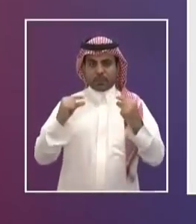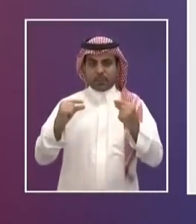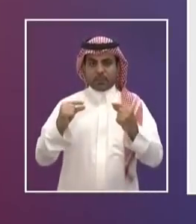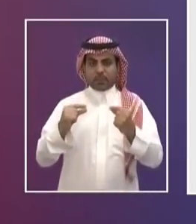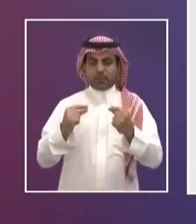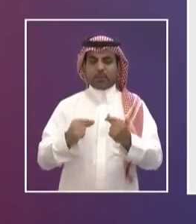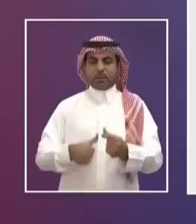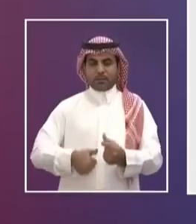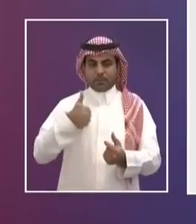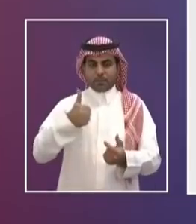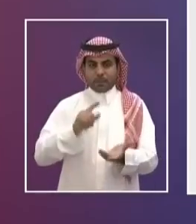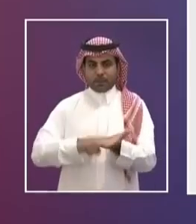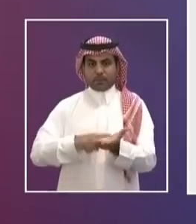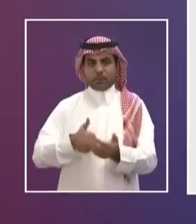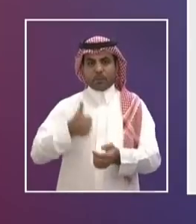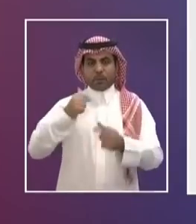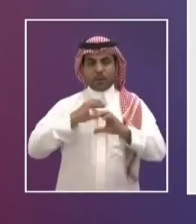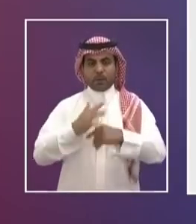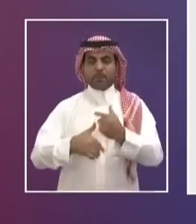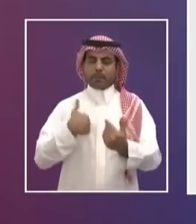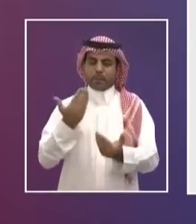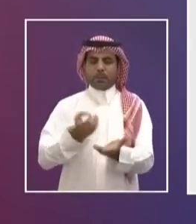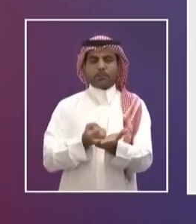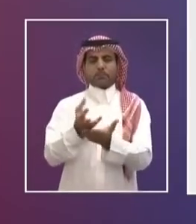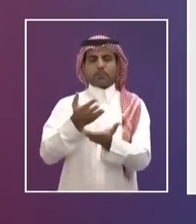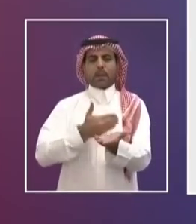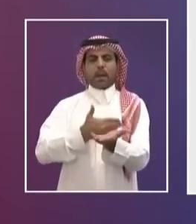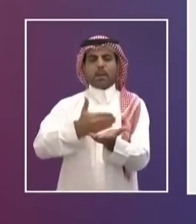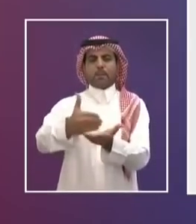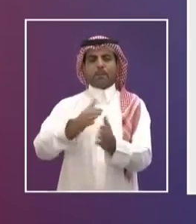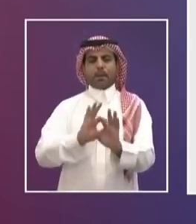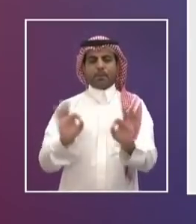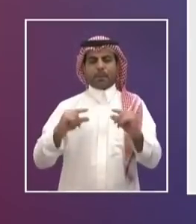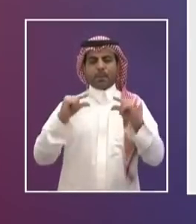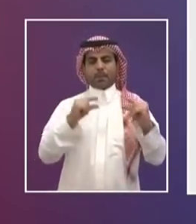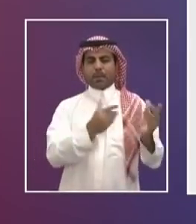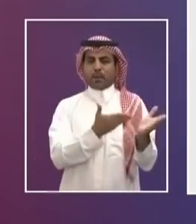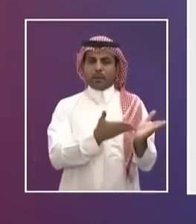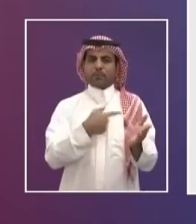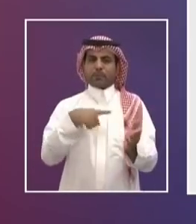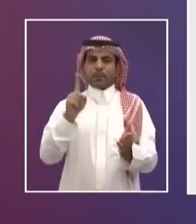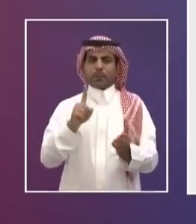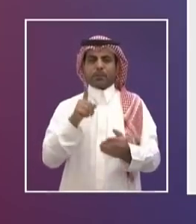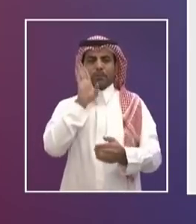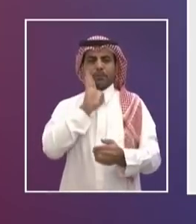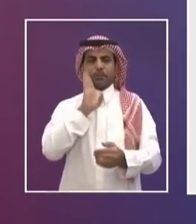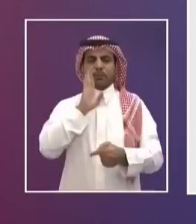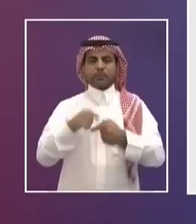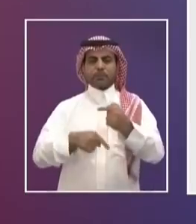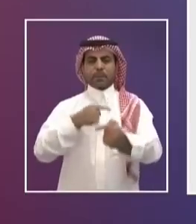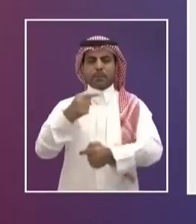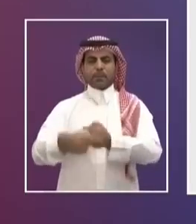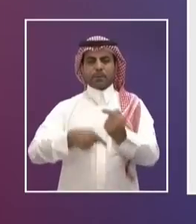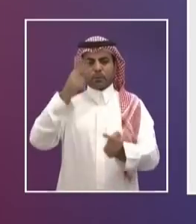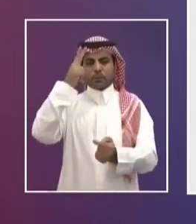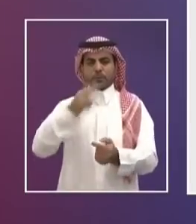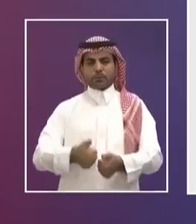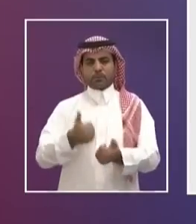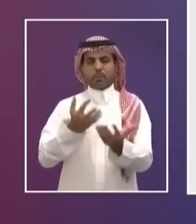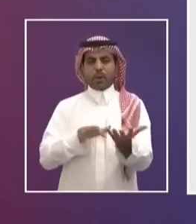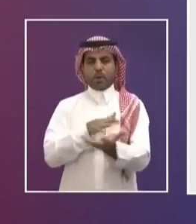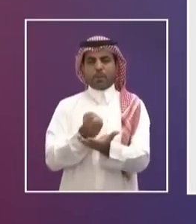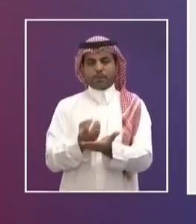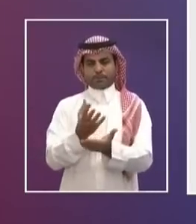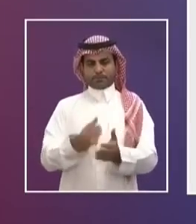مستجدات متينة وقوية يمكن مشاركتها بشكل نهائي أكيد بأن هذه المنصة كما تعودتم ستكون من أوائل المنصات التي تأتي لكم